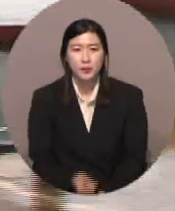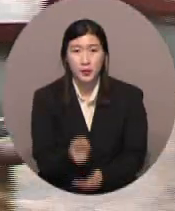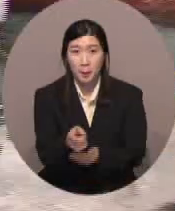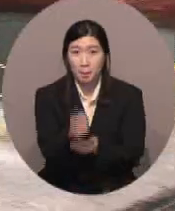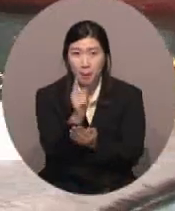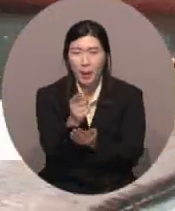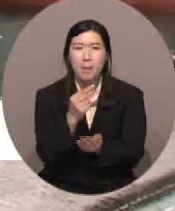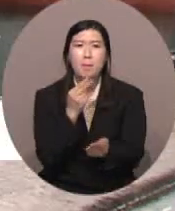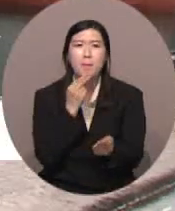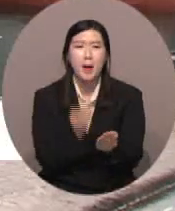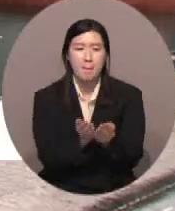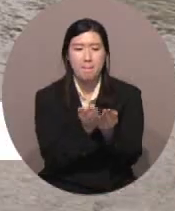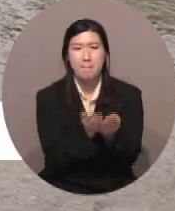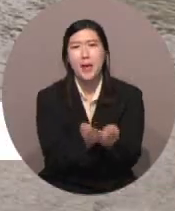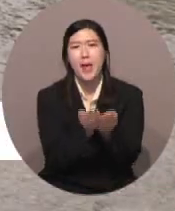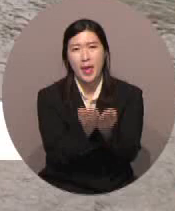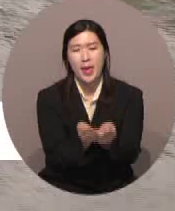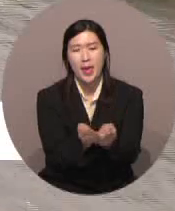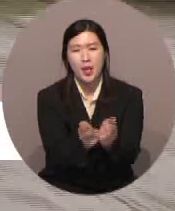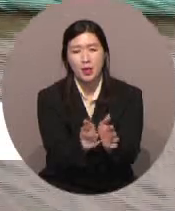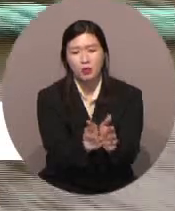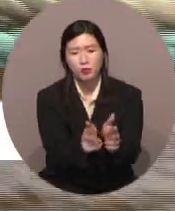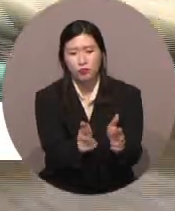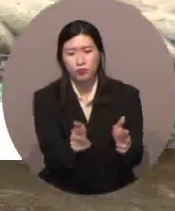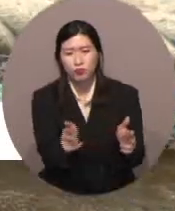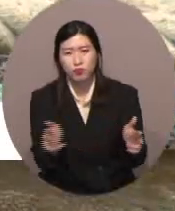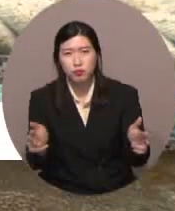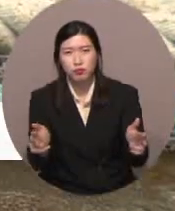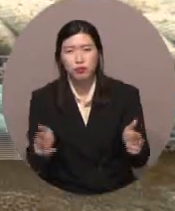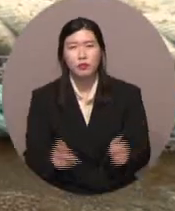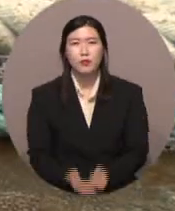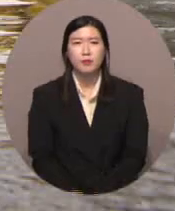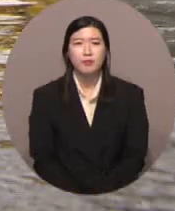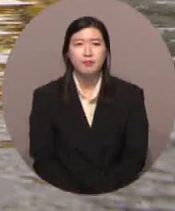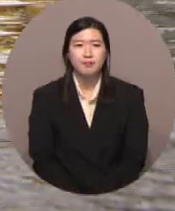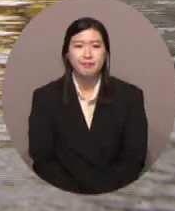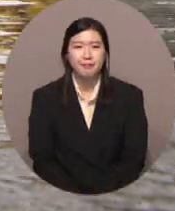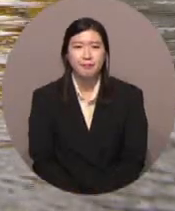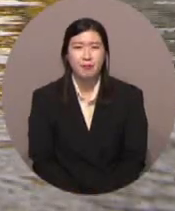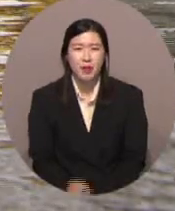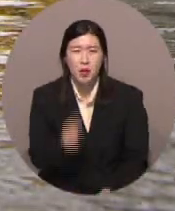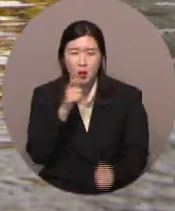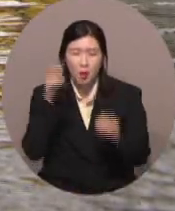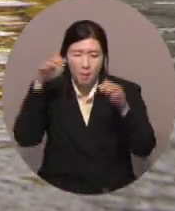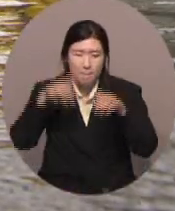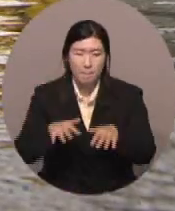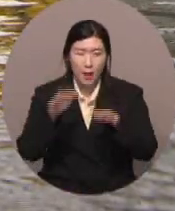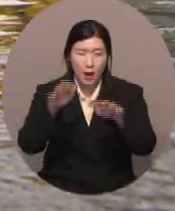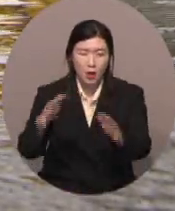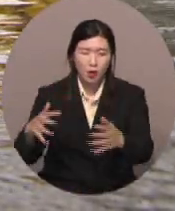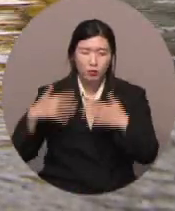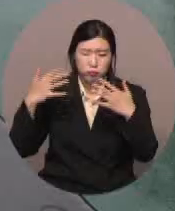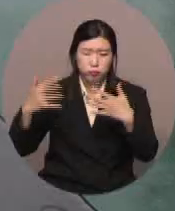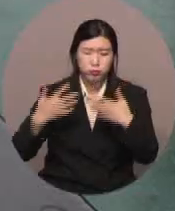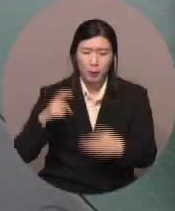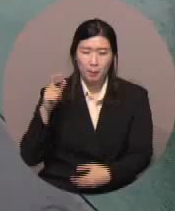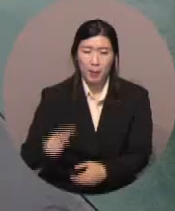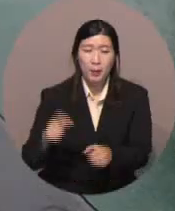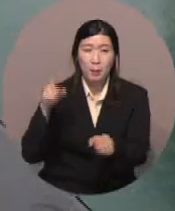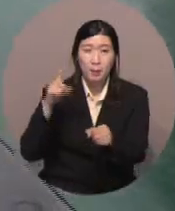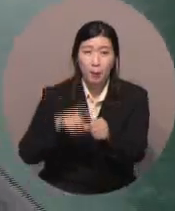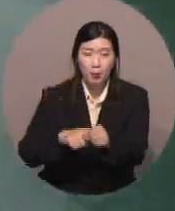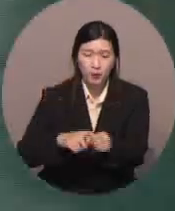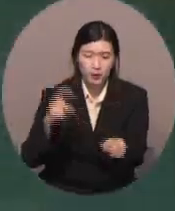조업을 나가지 못한 어선들이 항구에 닻을 내리고 서 있습니다. 배들이 파도와 강풍에 흔들리지 않도록